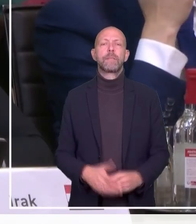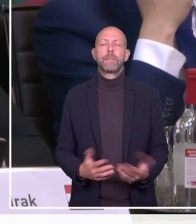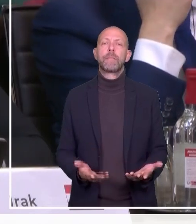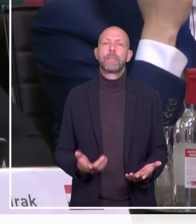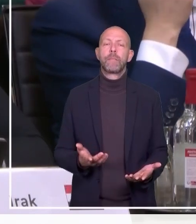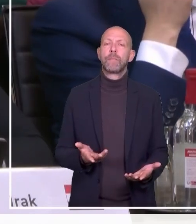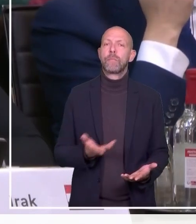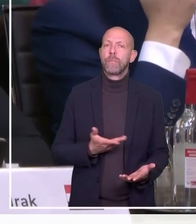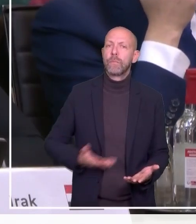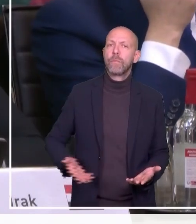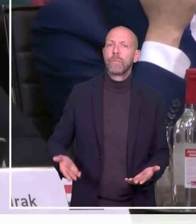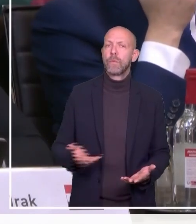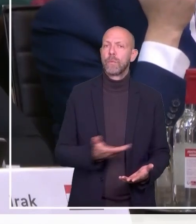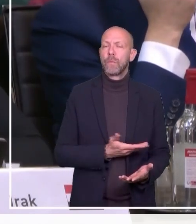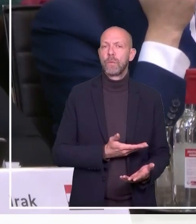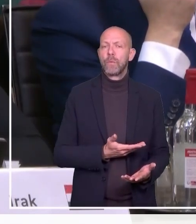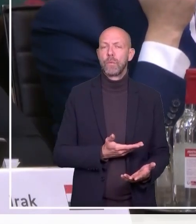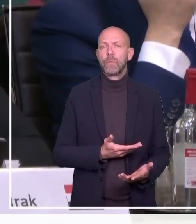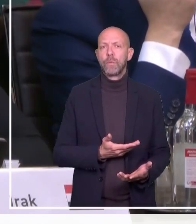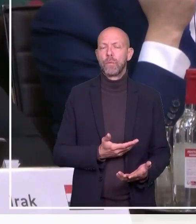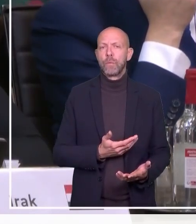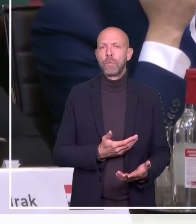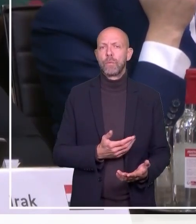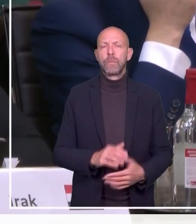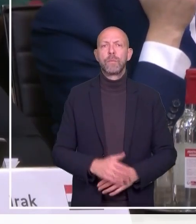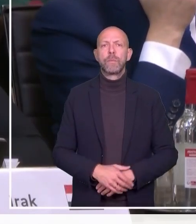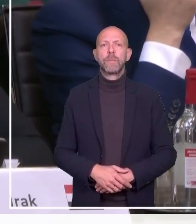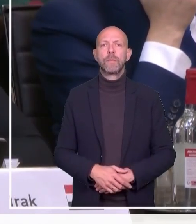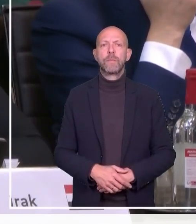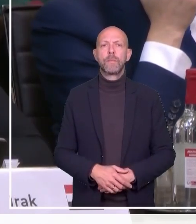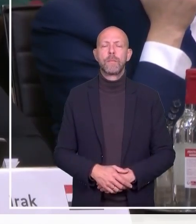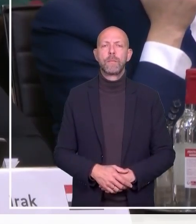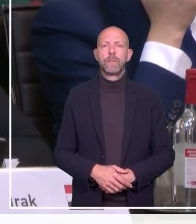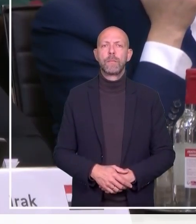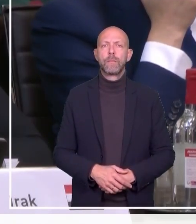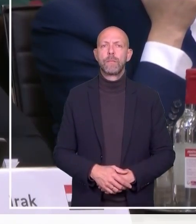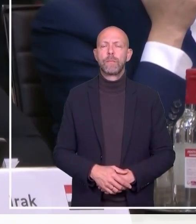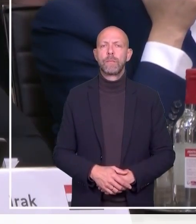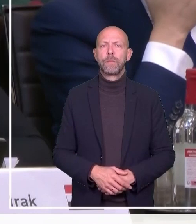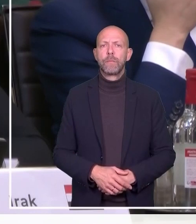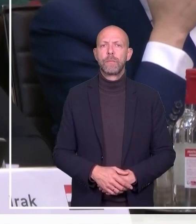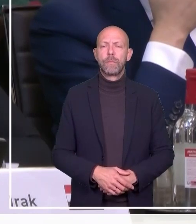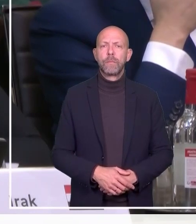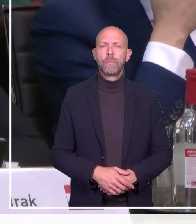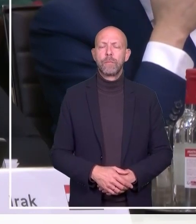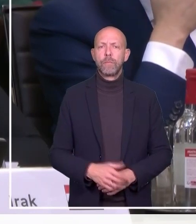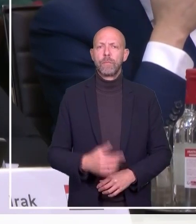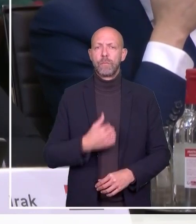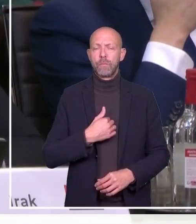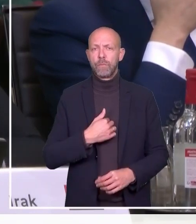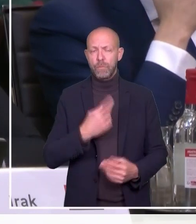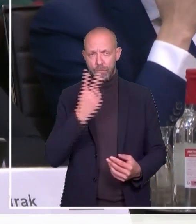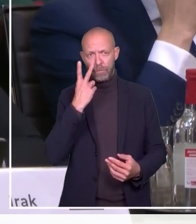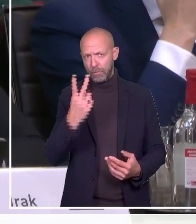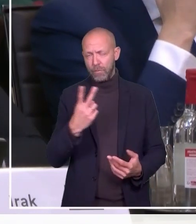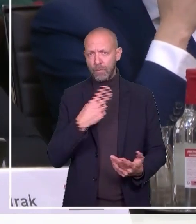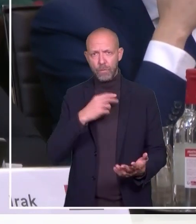بشاعة ممارسات هذا الكيان الذي اتخذ من سياسة الإبادة الجماعية منهجا